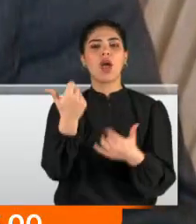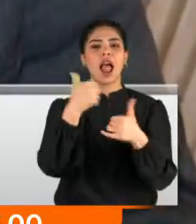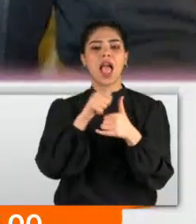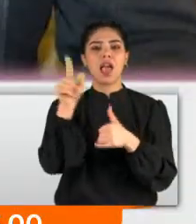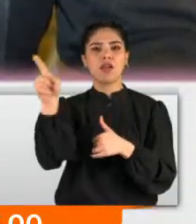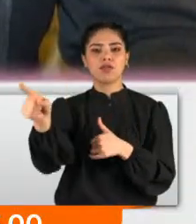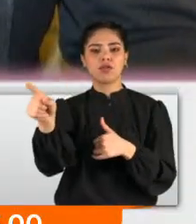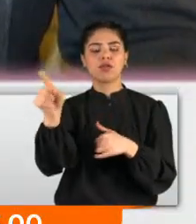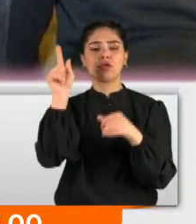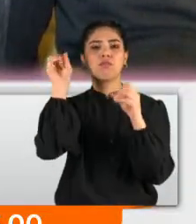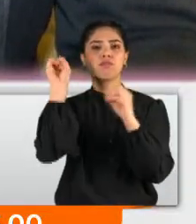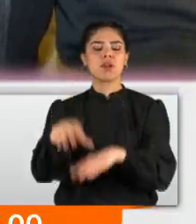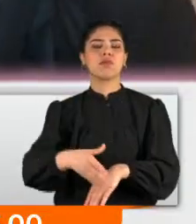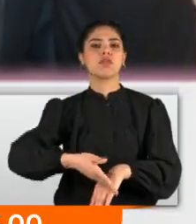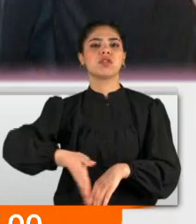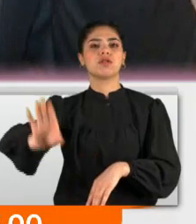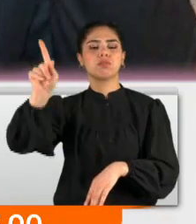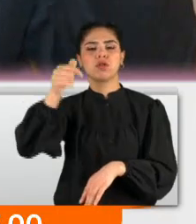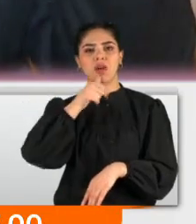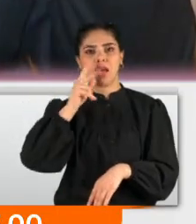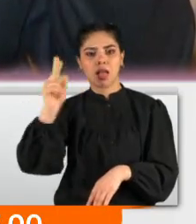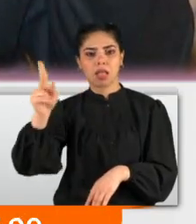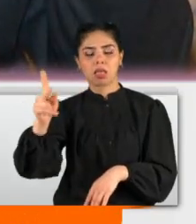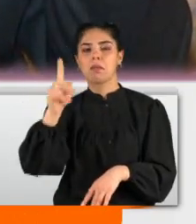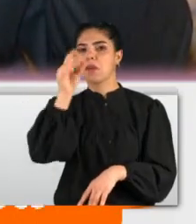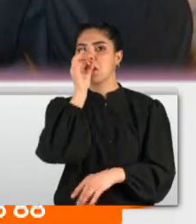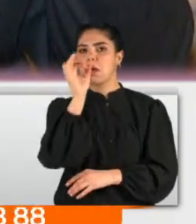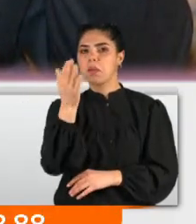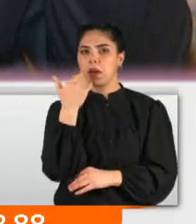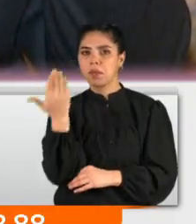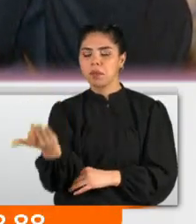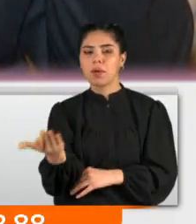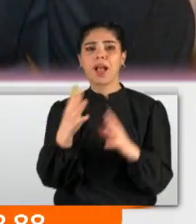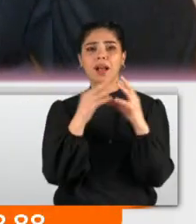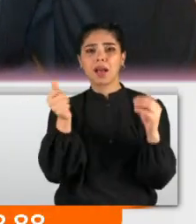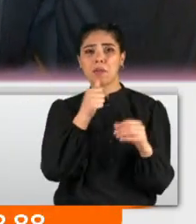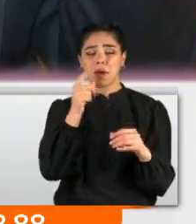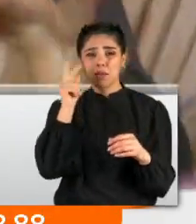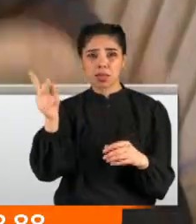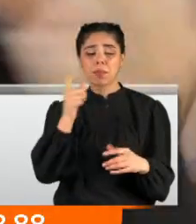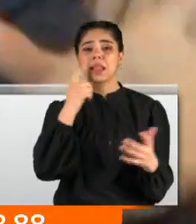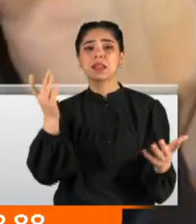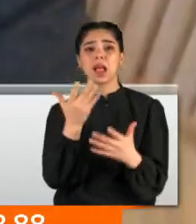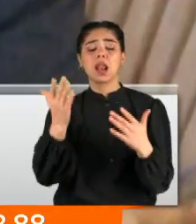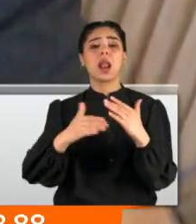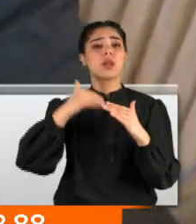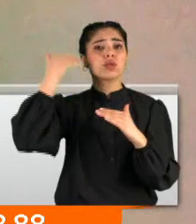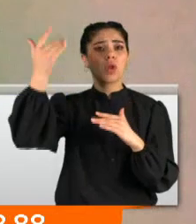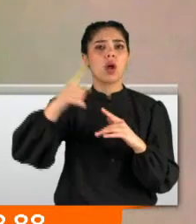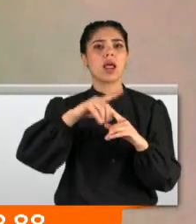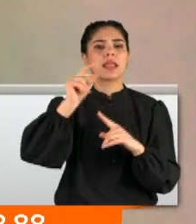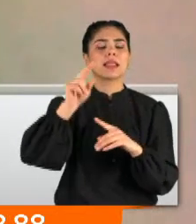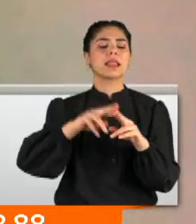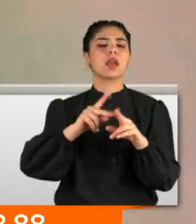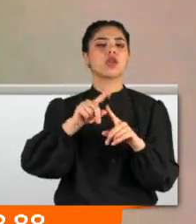onları geride bırakıp gitmişti. O gün bugündür de hiçbir iz, hiçbir haber yoktu. Kayıp adam yıllar sonra TikTok'ta ortaya çıktı. 5